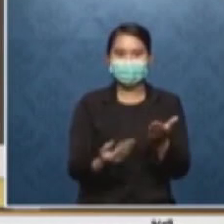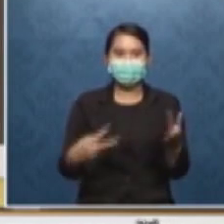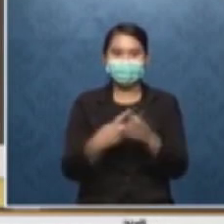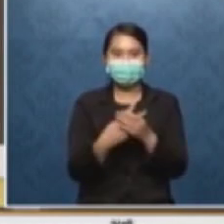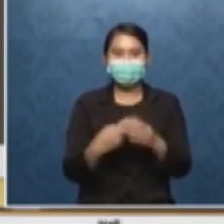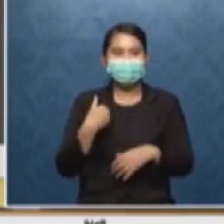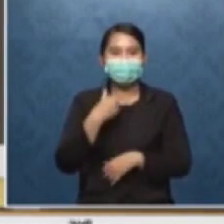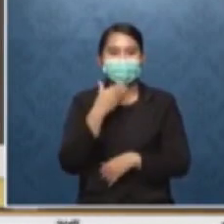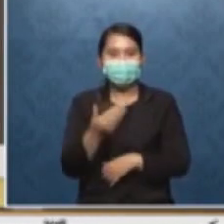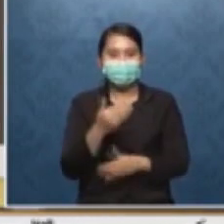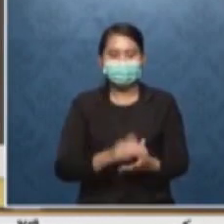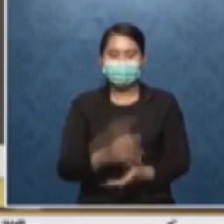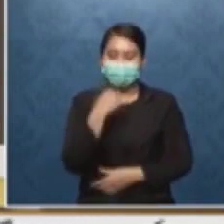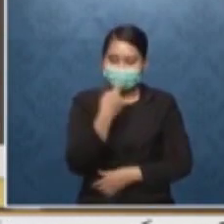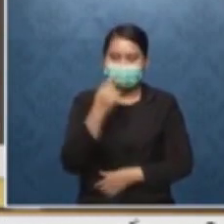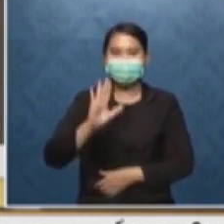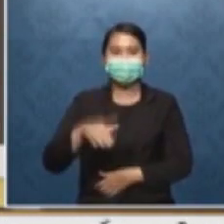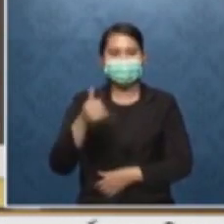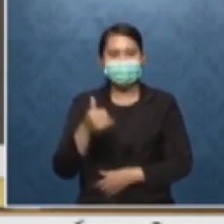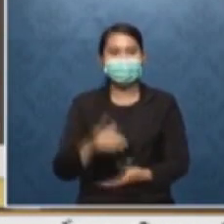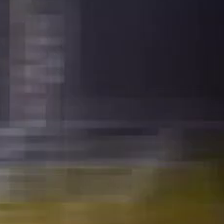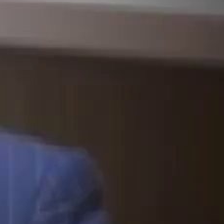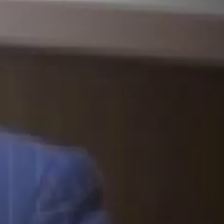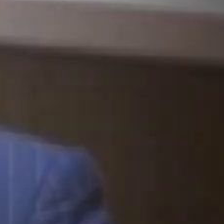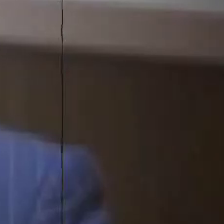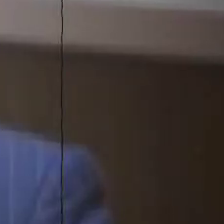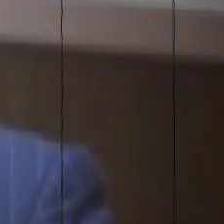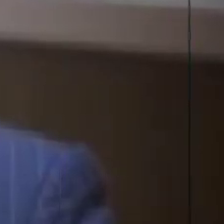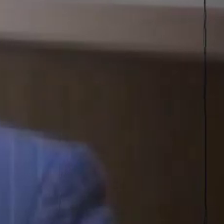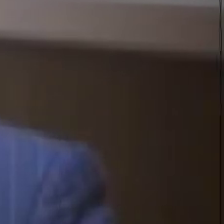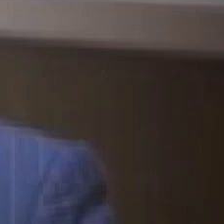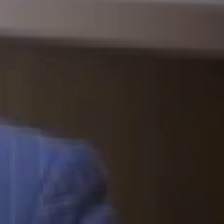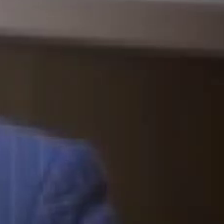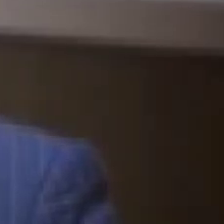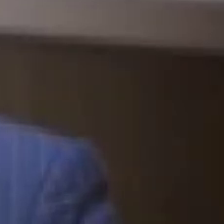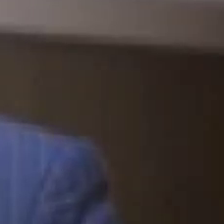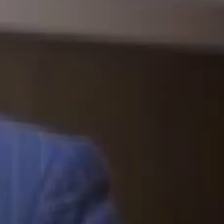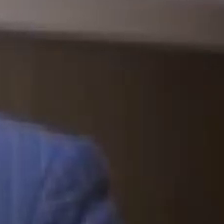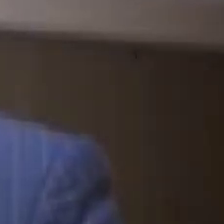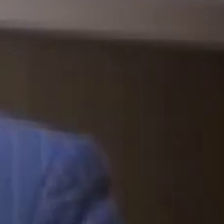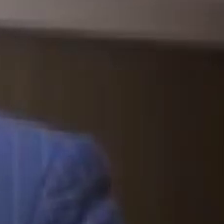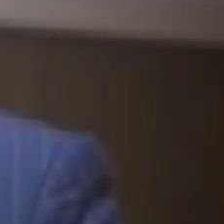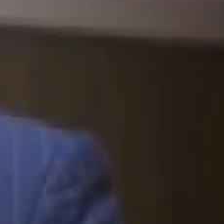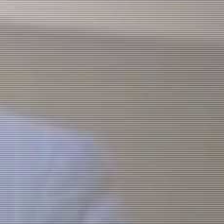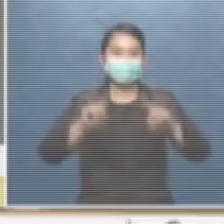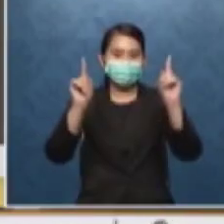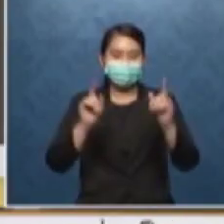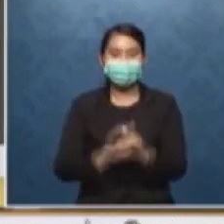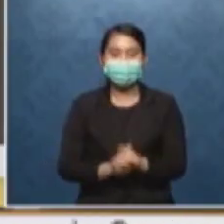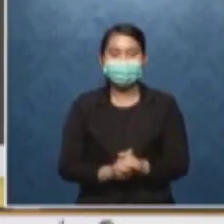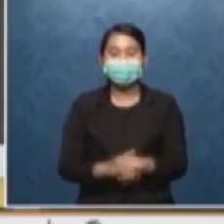ไม่รู้อยากให้ใครฟื้นใครฟูหรือรอบที่แล้วยังไม่พูห์พอมีผู้